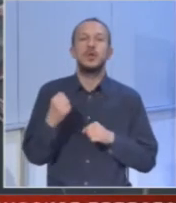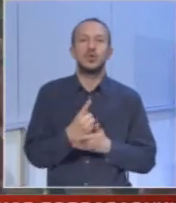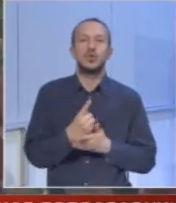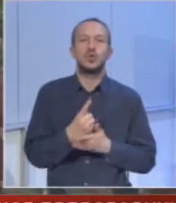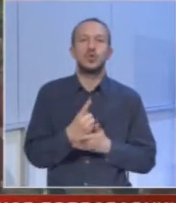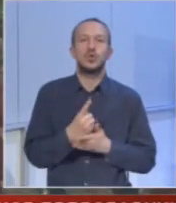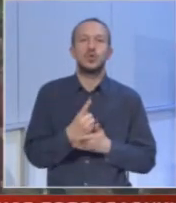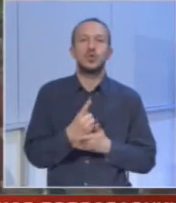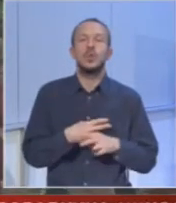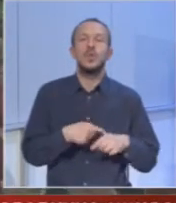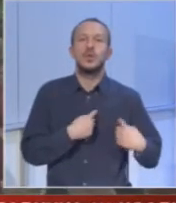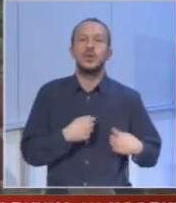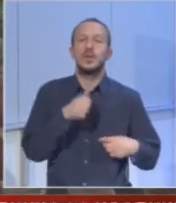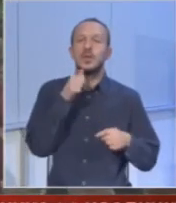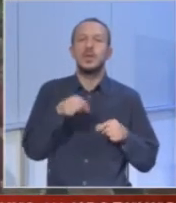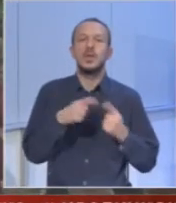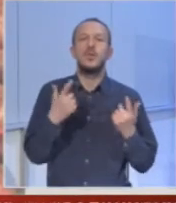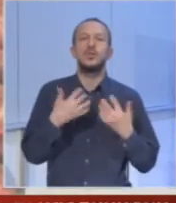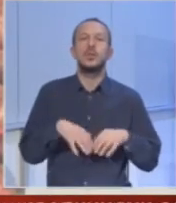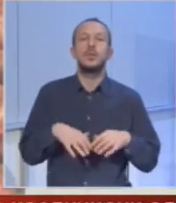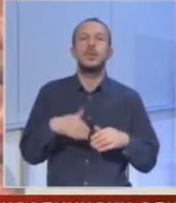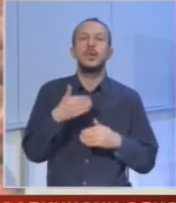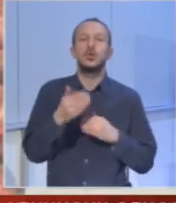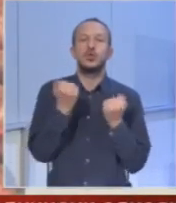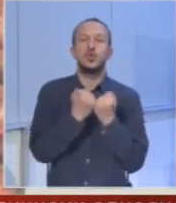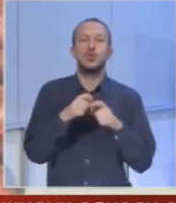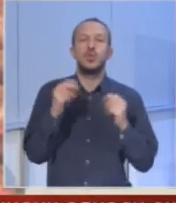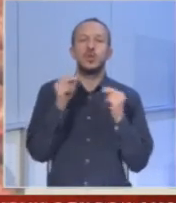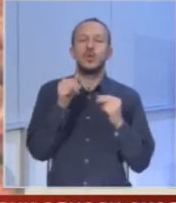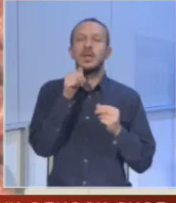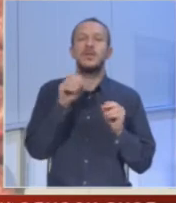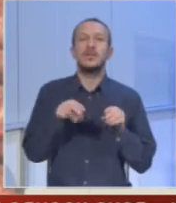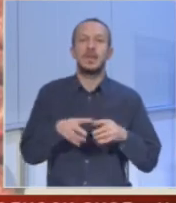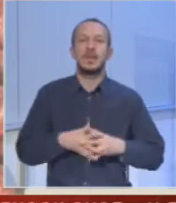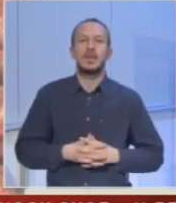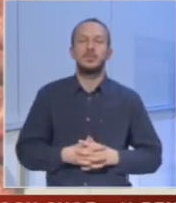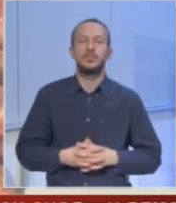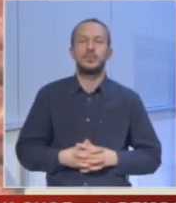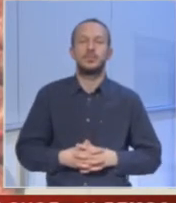rezultate. Krompir je doniran i javnoj ustanovi za predškolsko obrazovanje i vaspitanje.